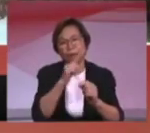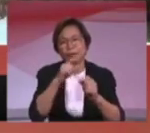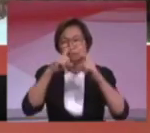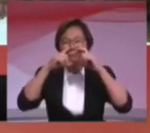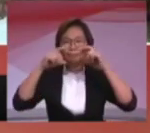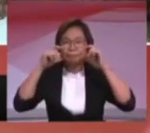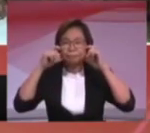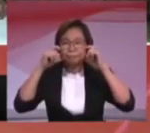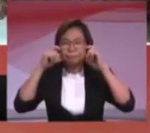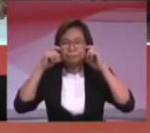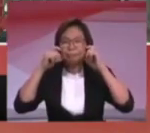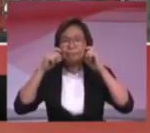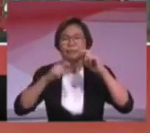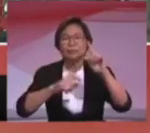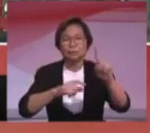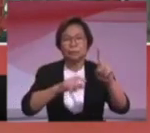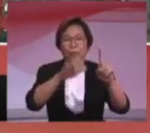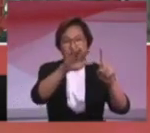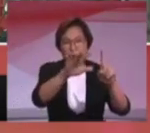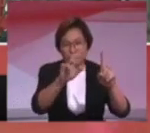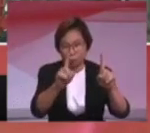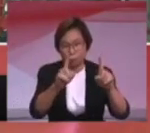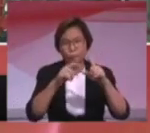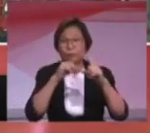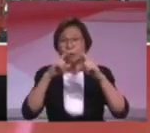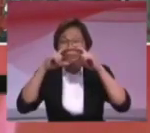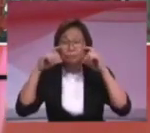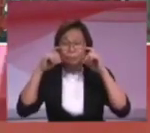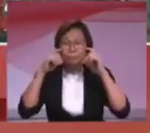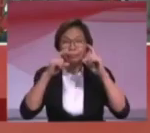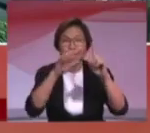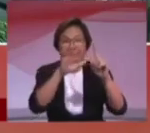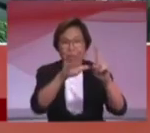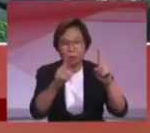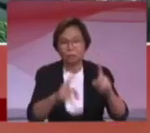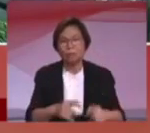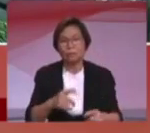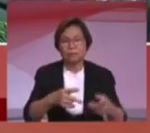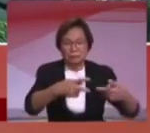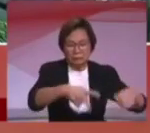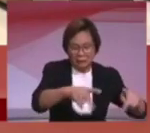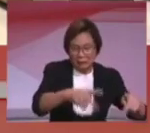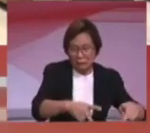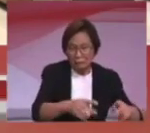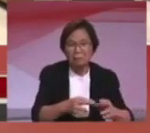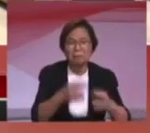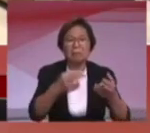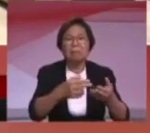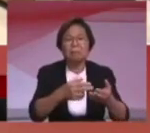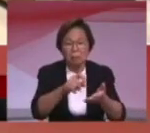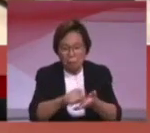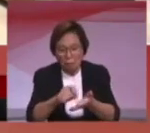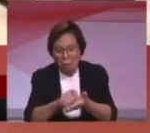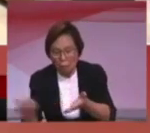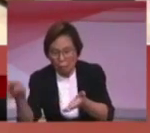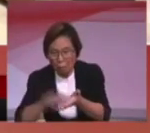tidak memakai pelitup muka seramai 151, kegagalan premis menyediakan peralatan dan merekod